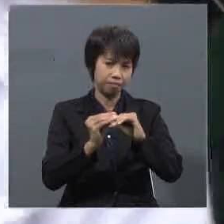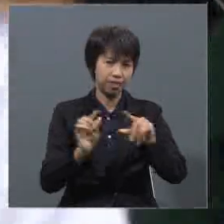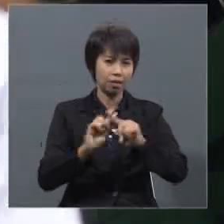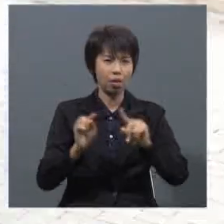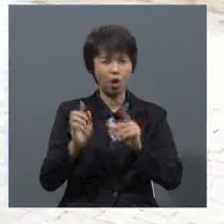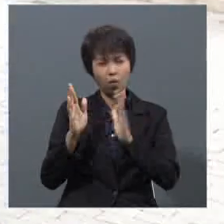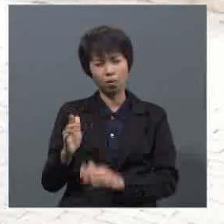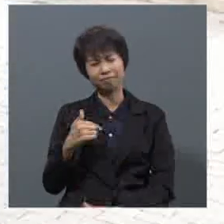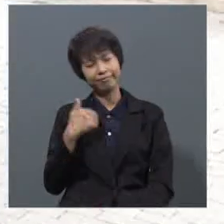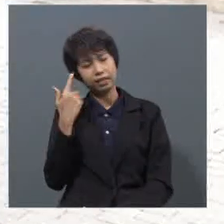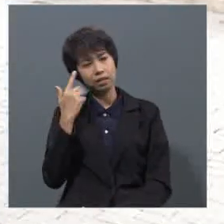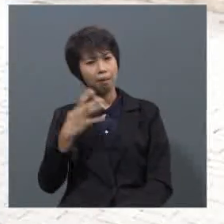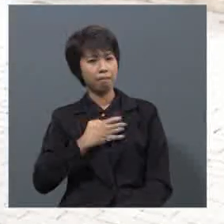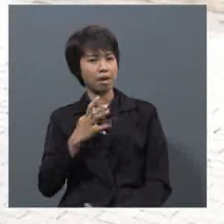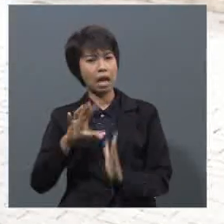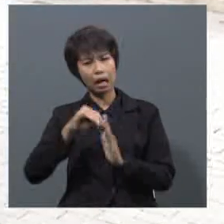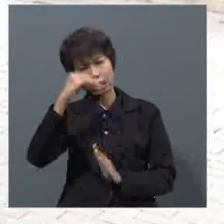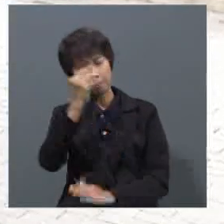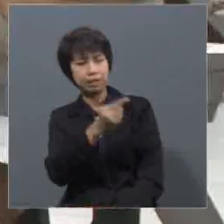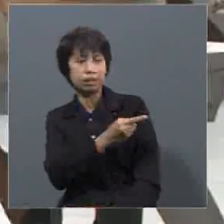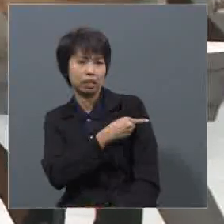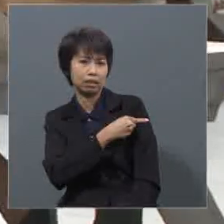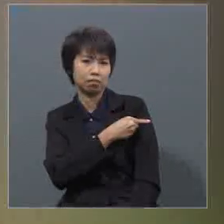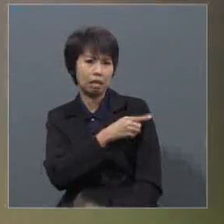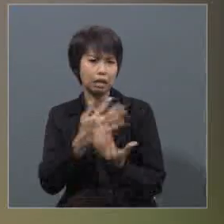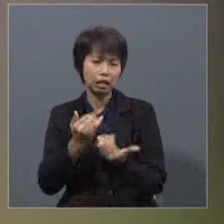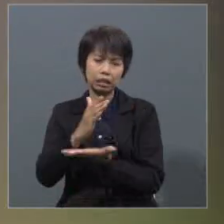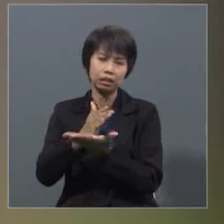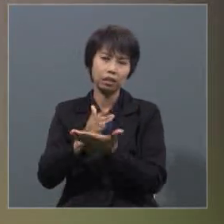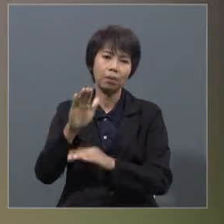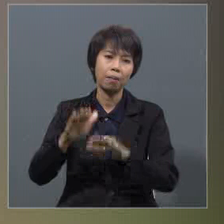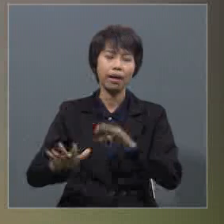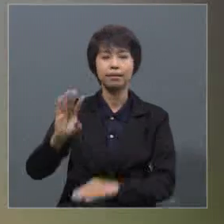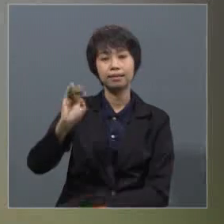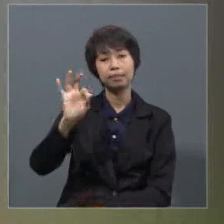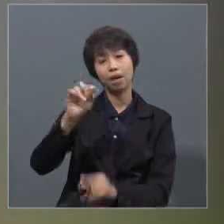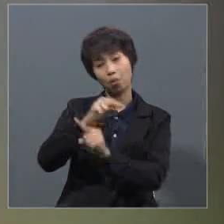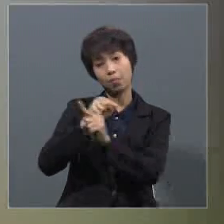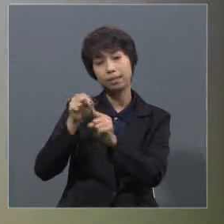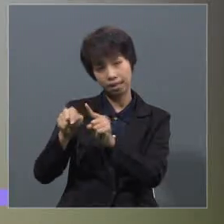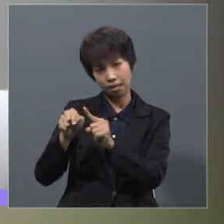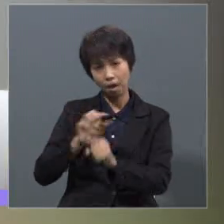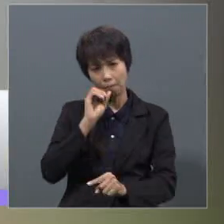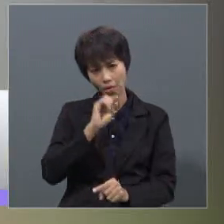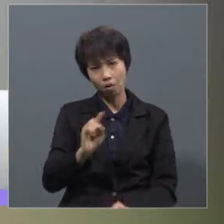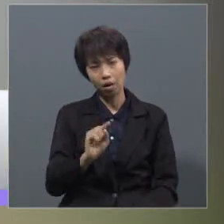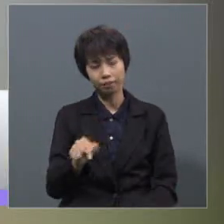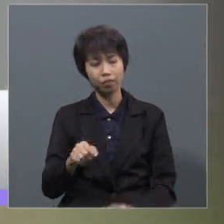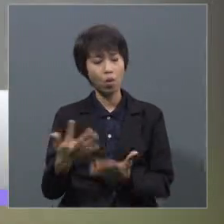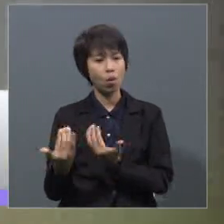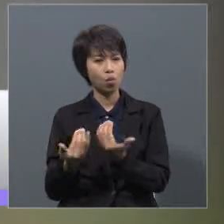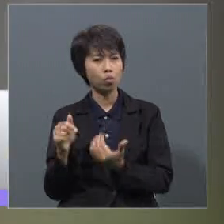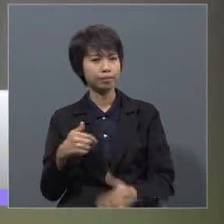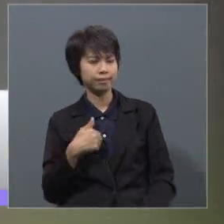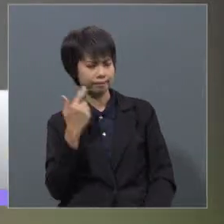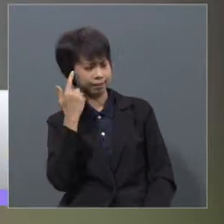ตรีขึ้นไปเนี่ยลดลง 49%คือครึ่งนึงก็ว่าได้ของกลุ่มตัวอย่างเห็นด้วยกับบุตรหลานที่เริ่มมองว่าการ